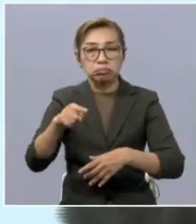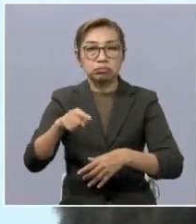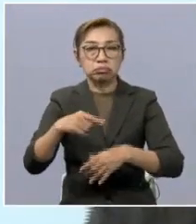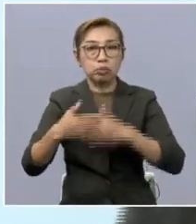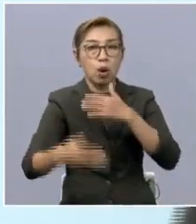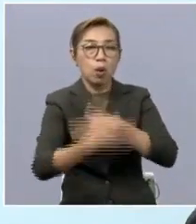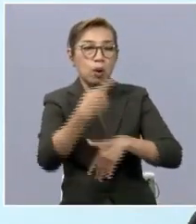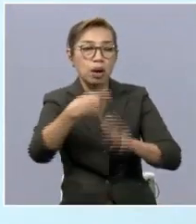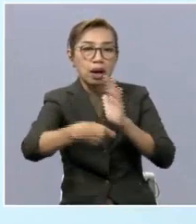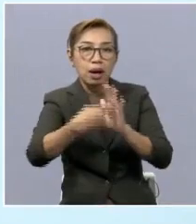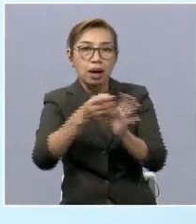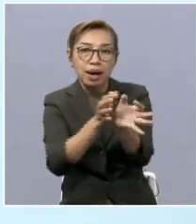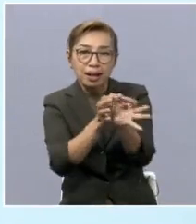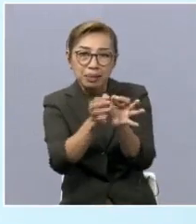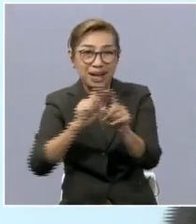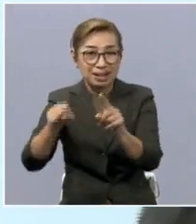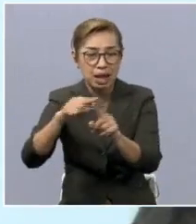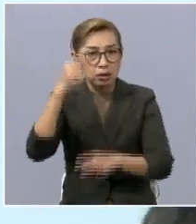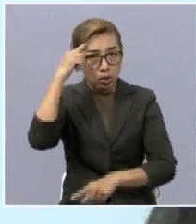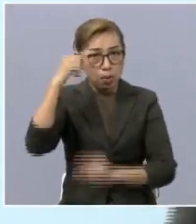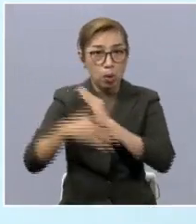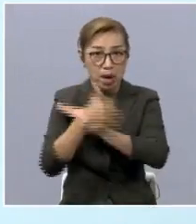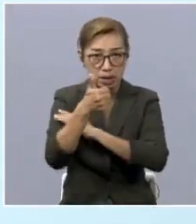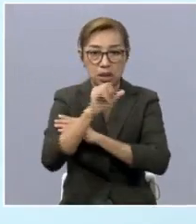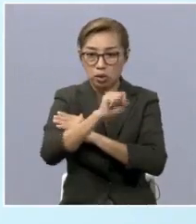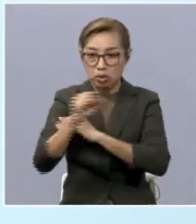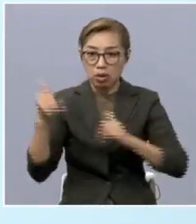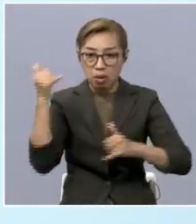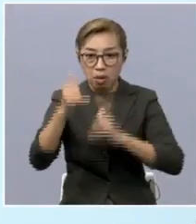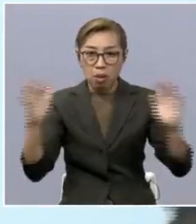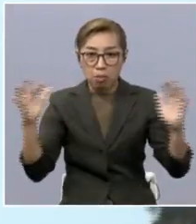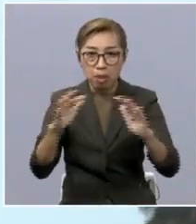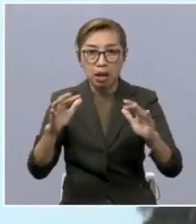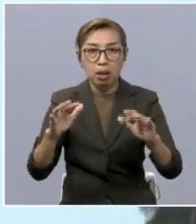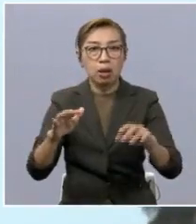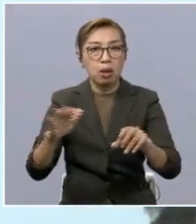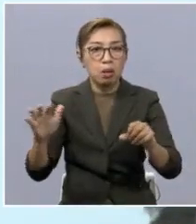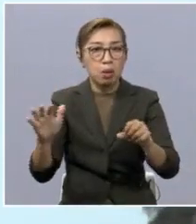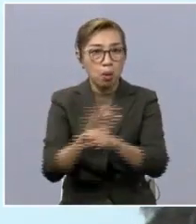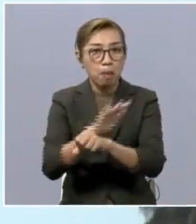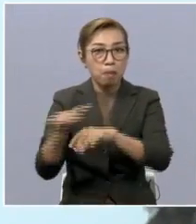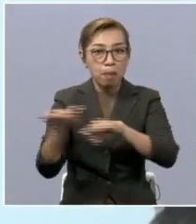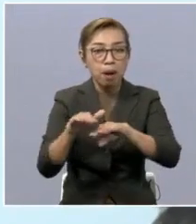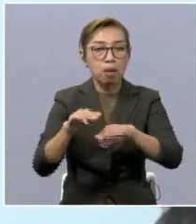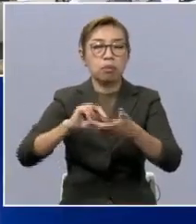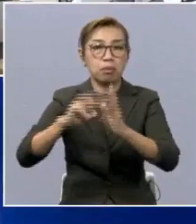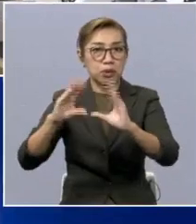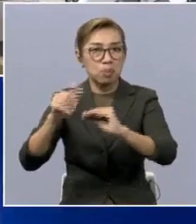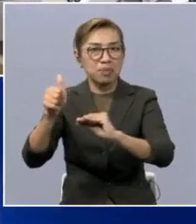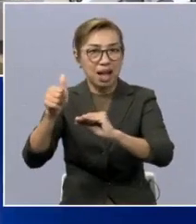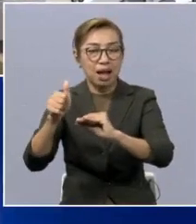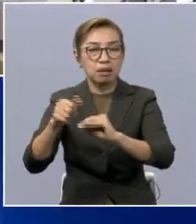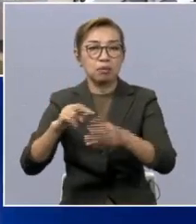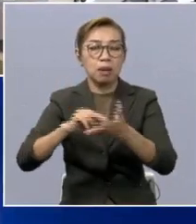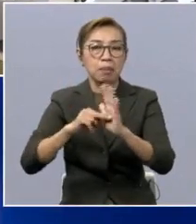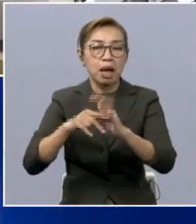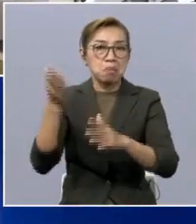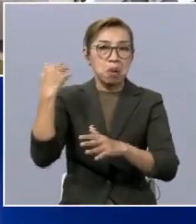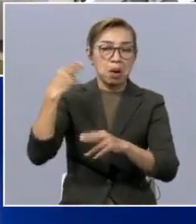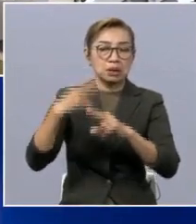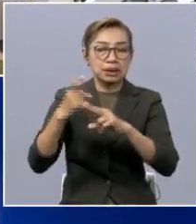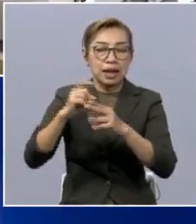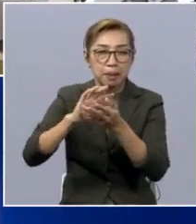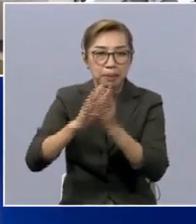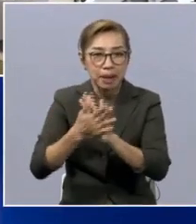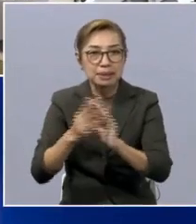ที่ล่มซ้ำซากได้บ้างเนี่ยนะฮะอย่างสัปดาห์ที่แล้วก็ล่มทุกวันเลยเนี่ยนะฮะเวลาเองเหลือน้อยนิดแล้วครับต้องพยายามกอบกู้คืน